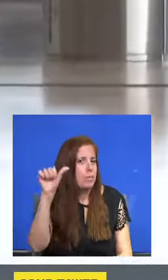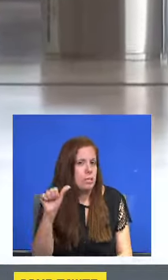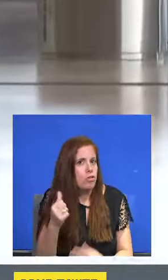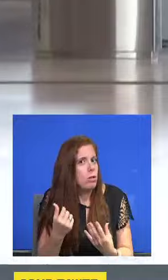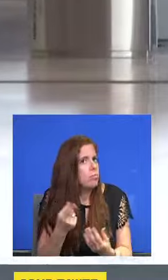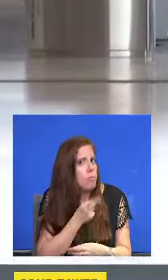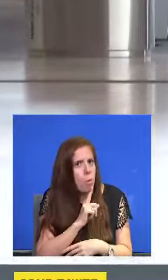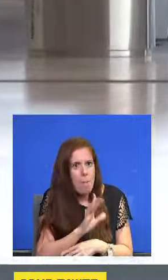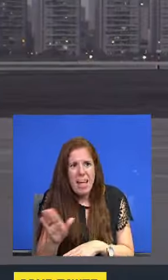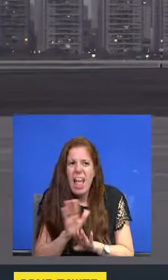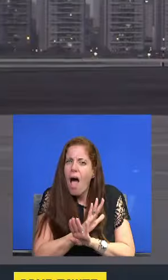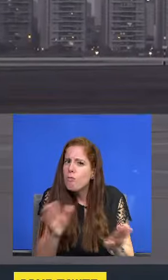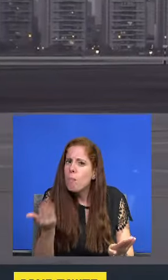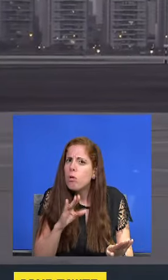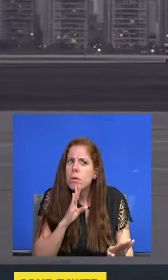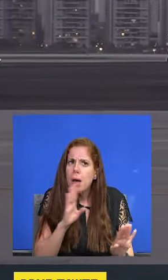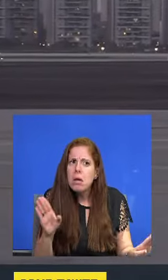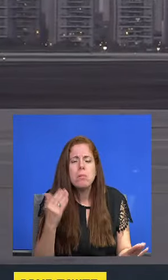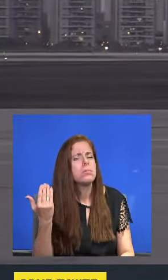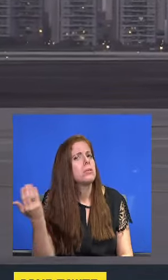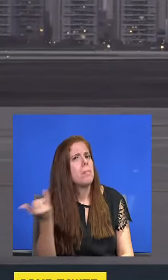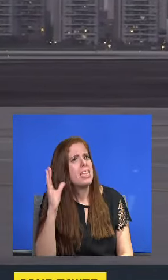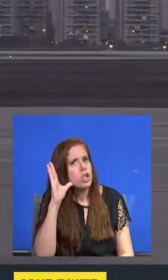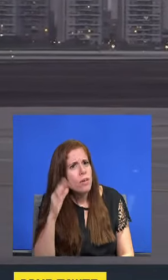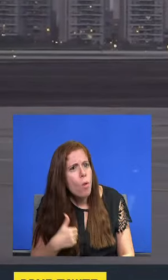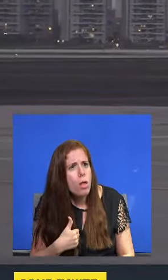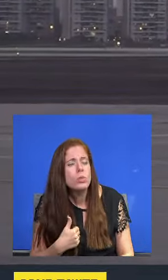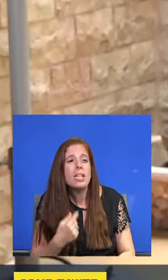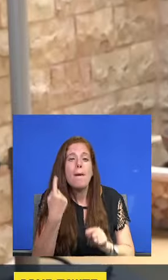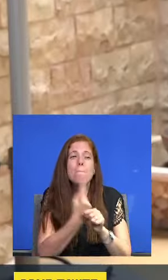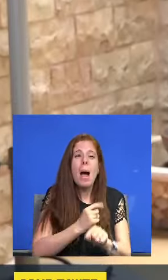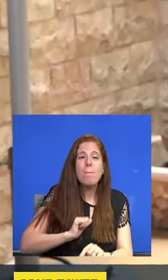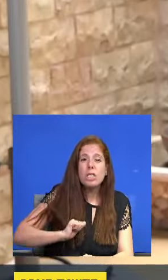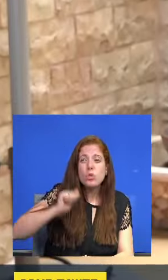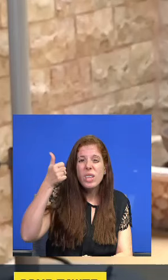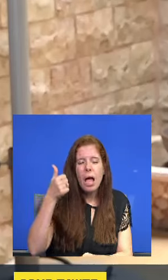אף פעם לא הייתה בעיה. תמיד הקשיבו לנו. זו הייתה פעם ראשונה